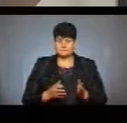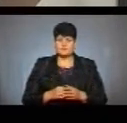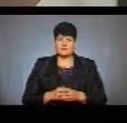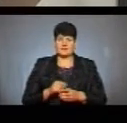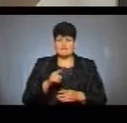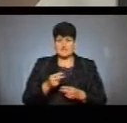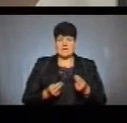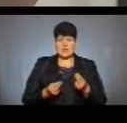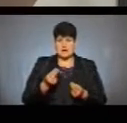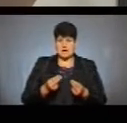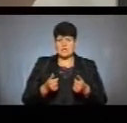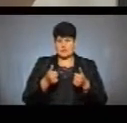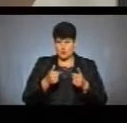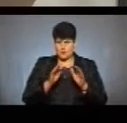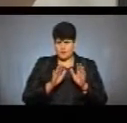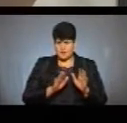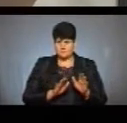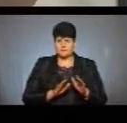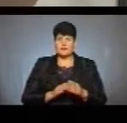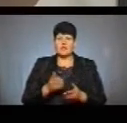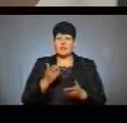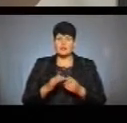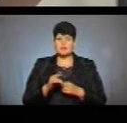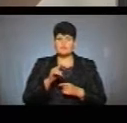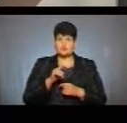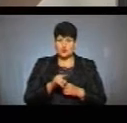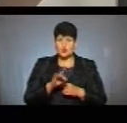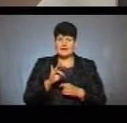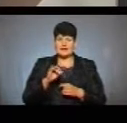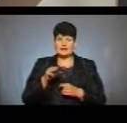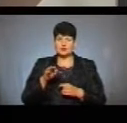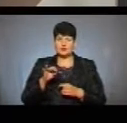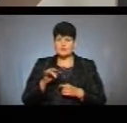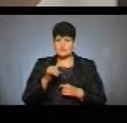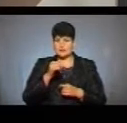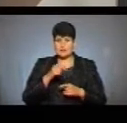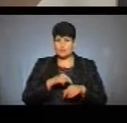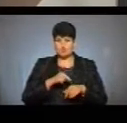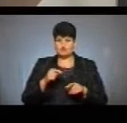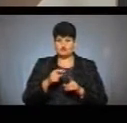Він грає, грає добре, але в його риториці я не почув слова перемога.